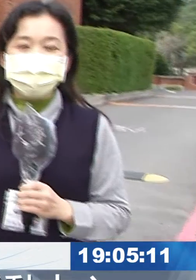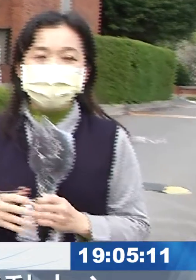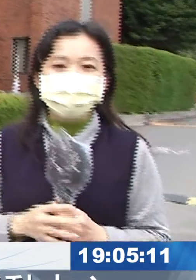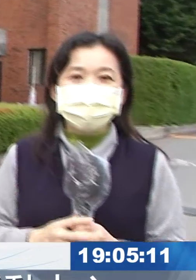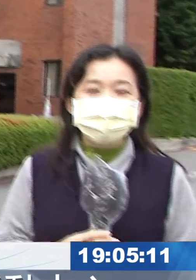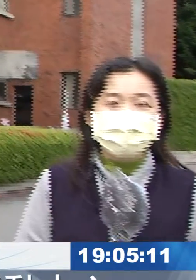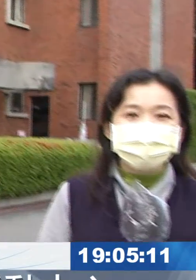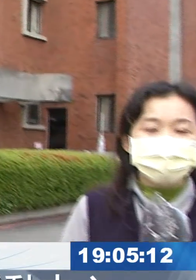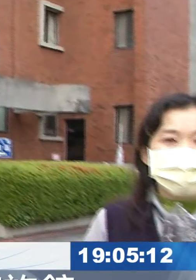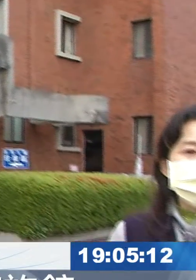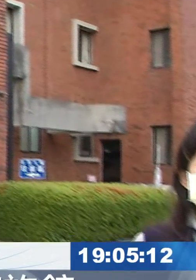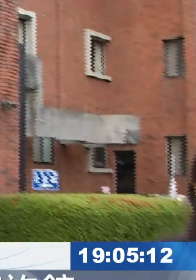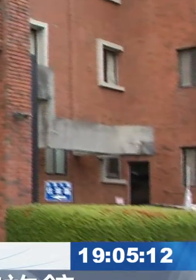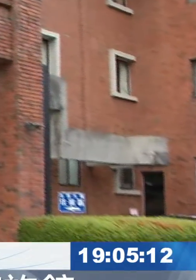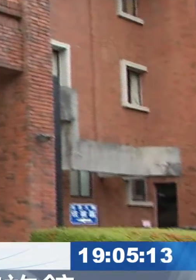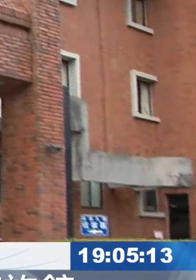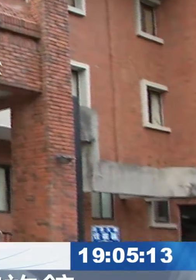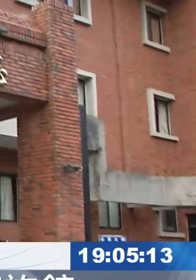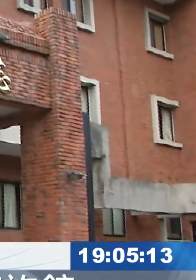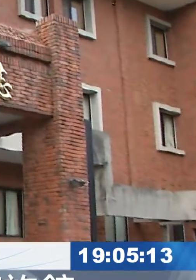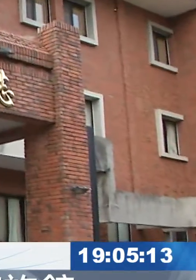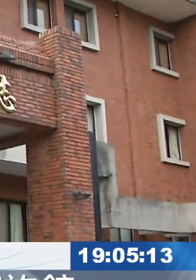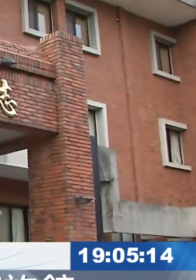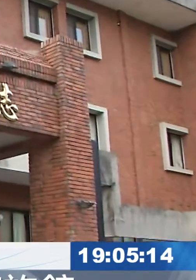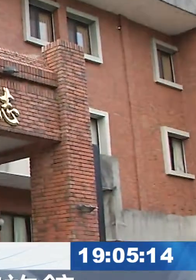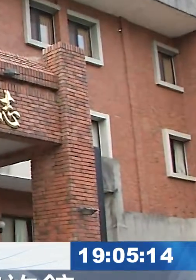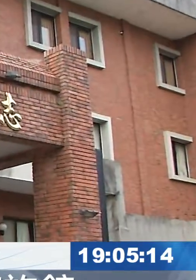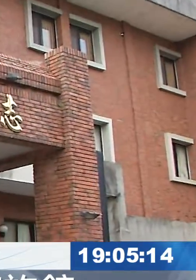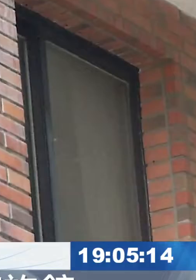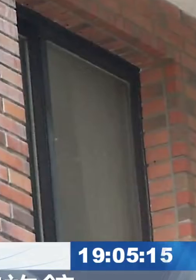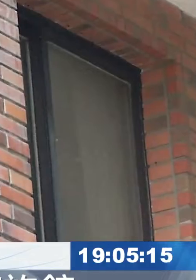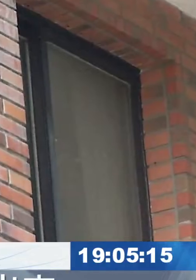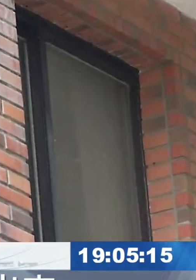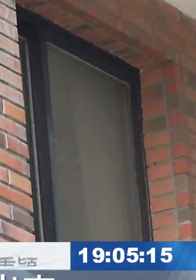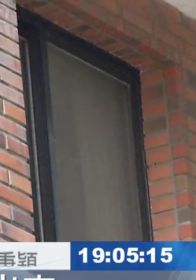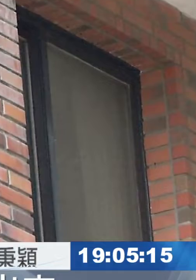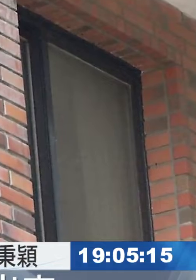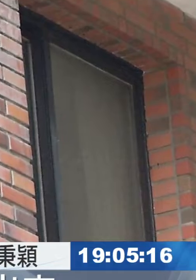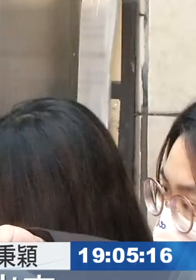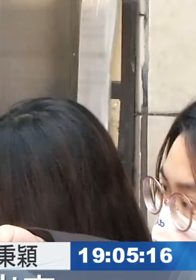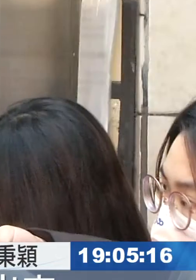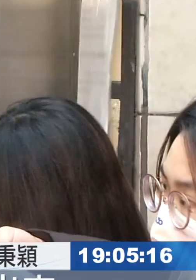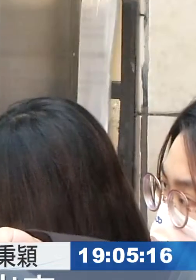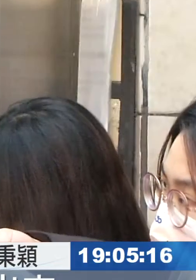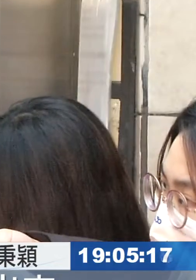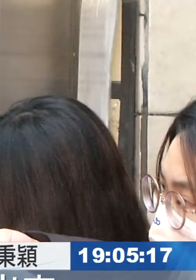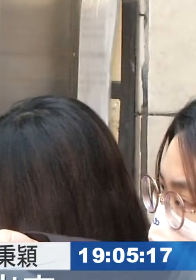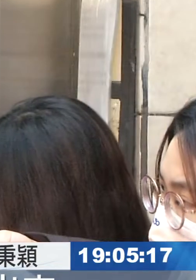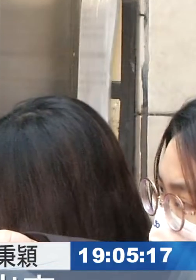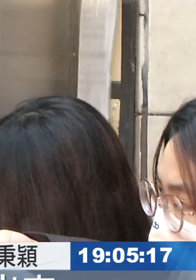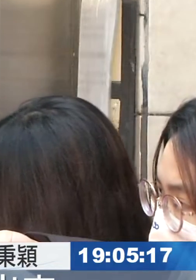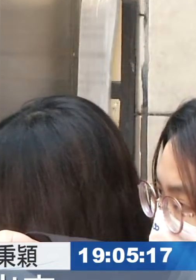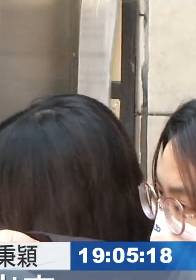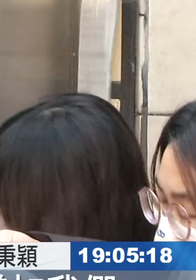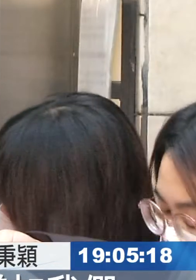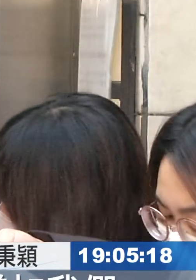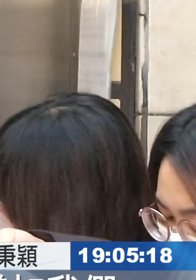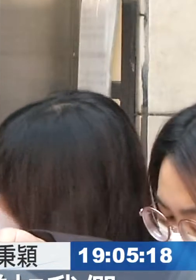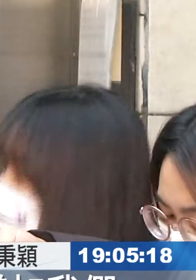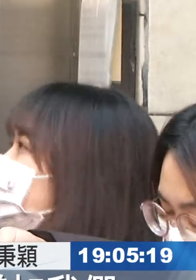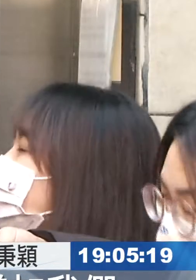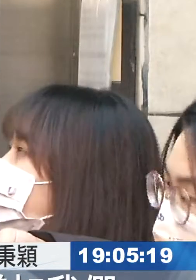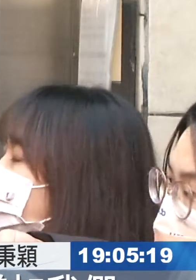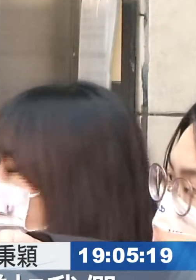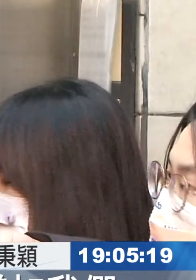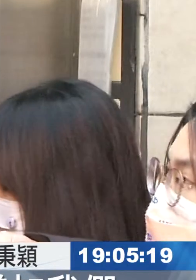谈青年活动中心作为加强版专责防疫旅馆。 医院的那个病房的空间空出来，让那个